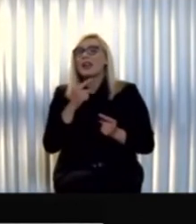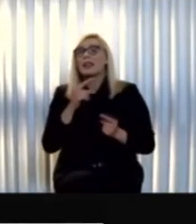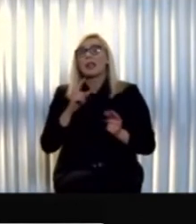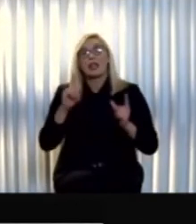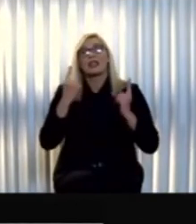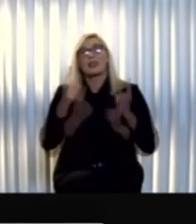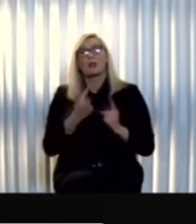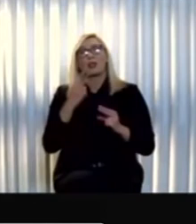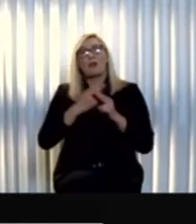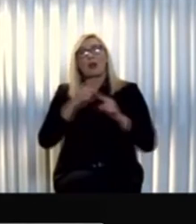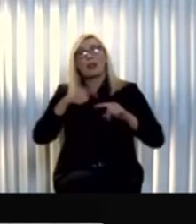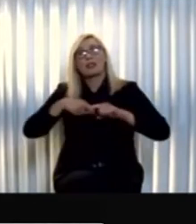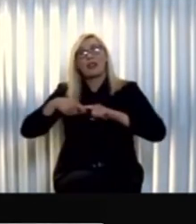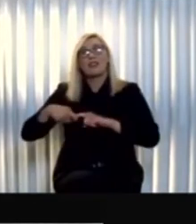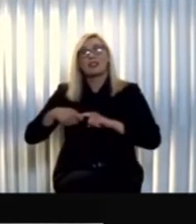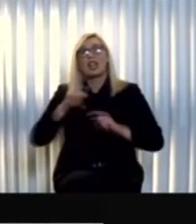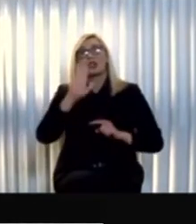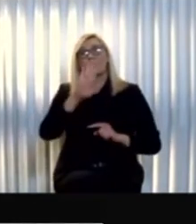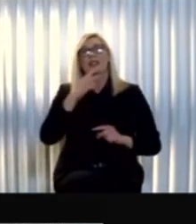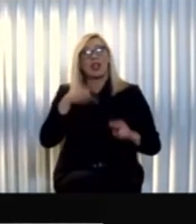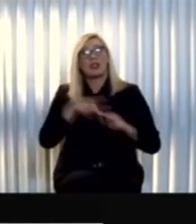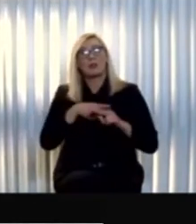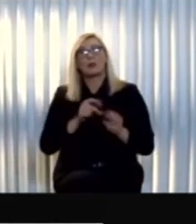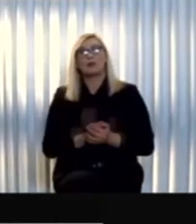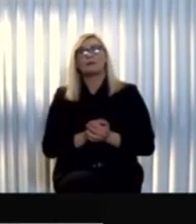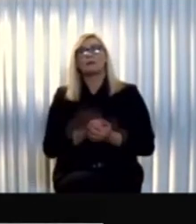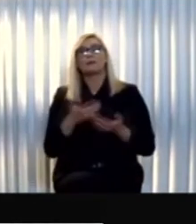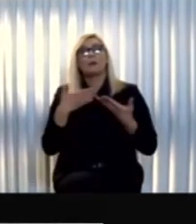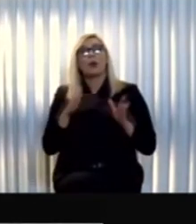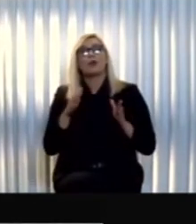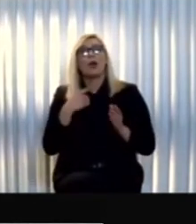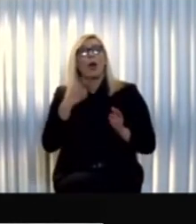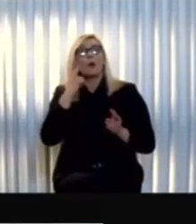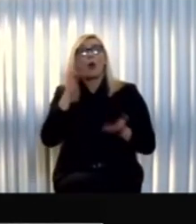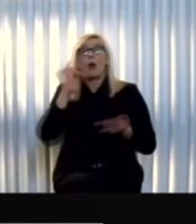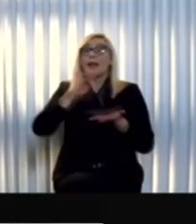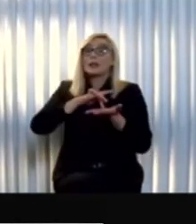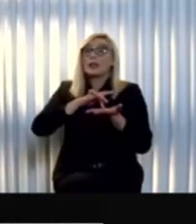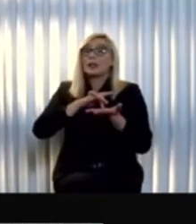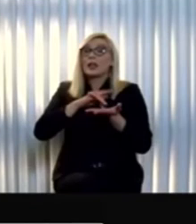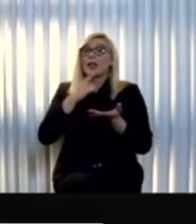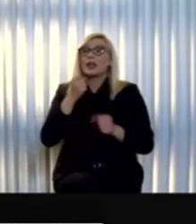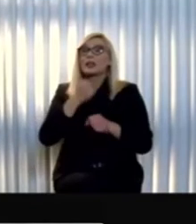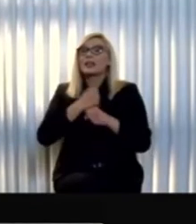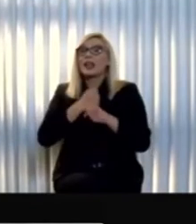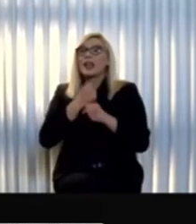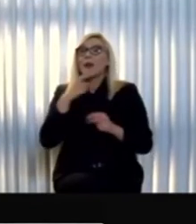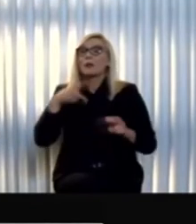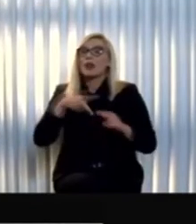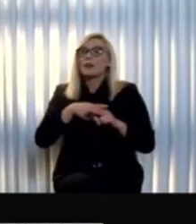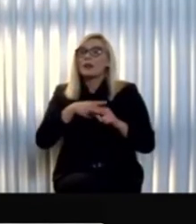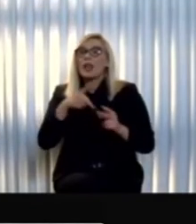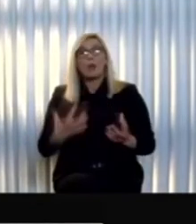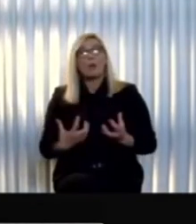на болести поврзани со нивната попреченост. Отворивме пилот центар за функционална спреченост и